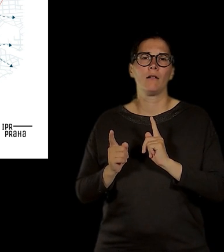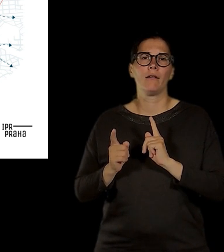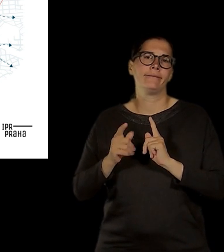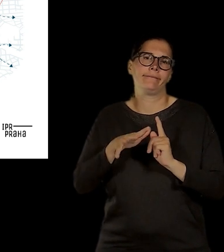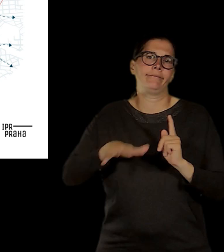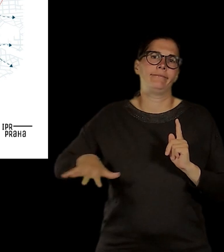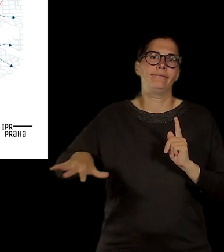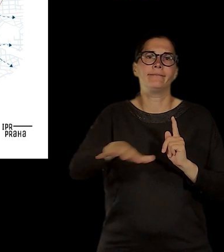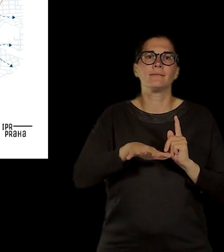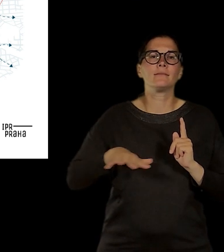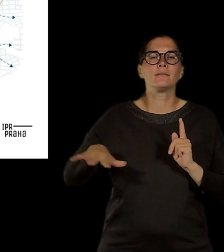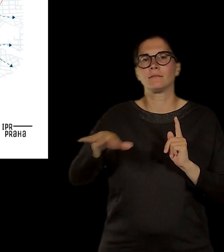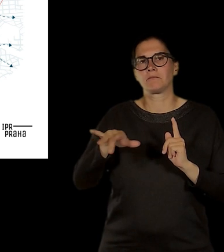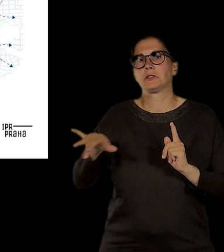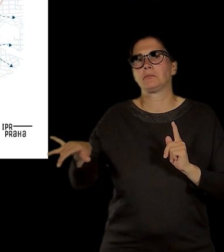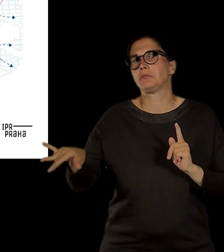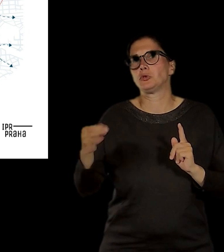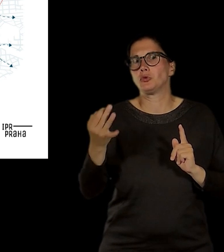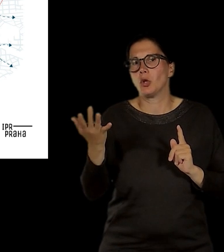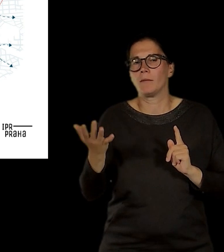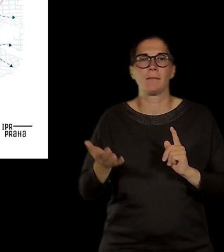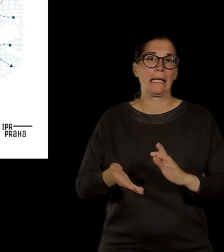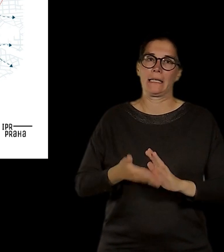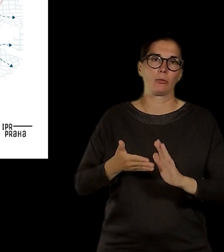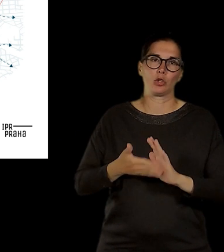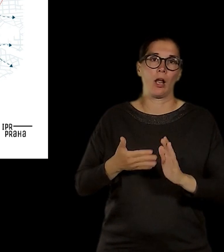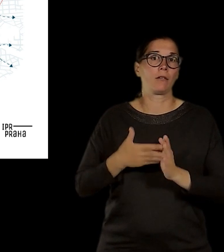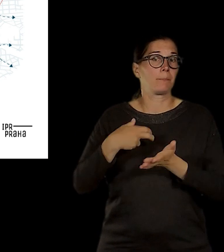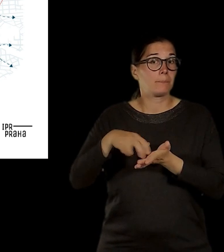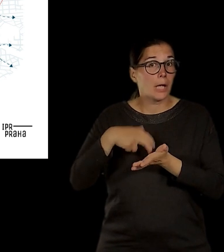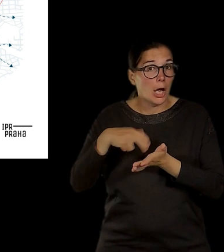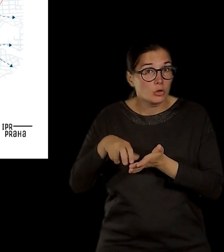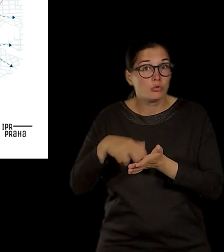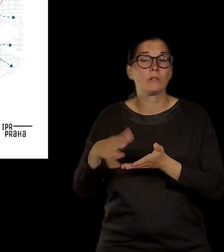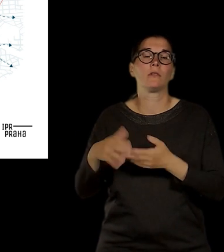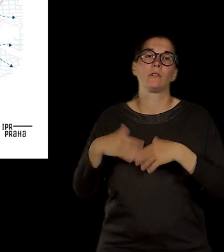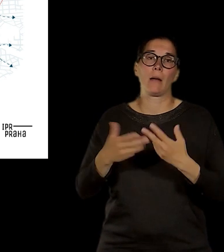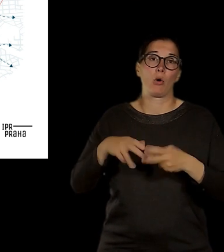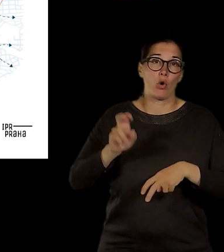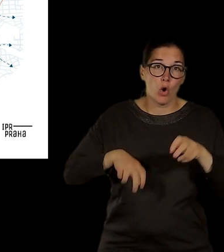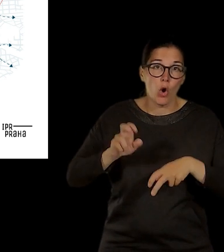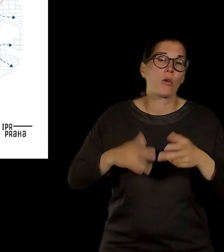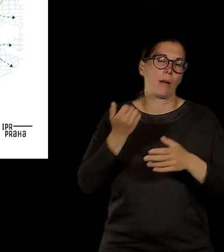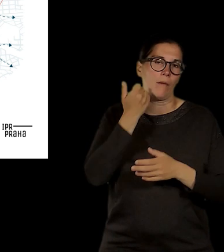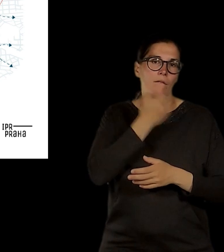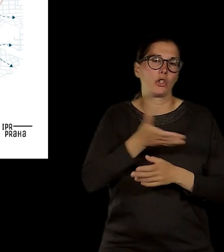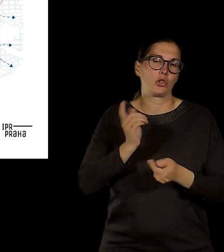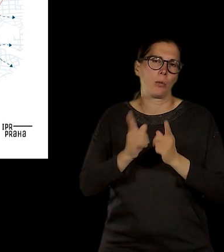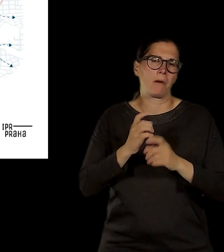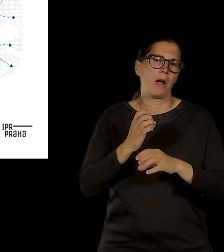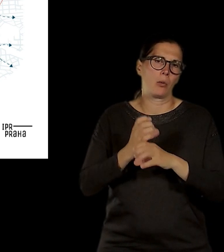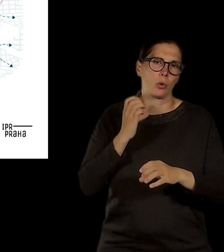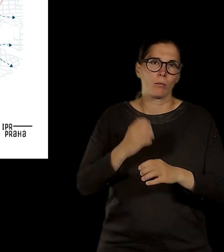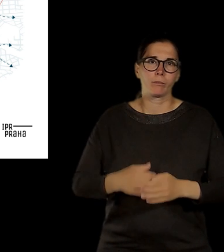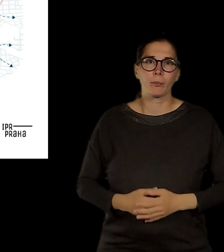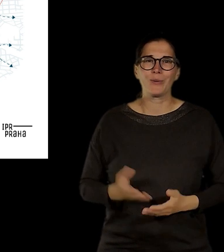prostoru pohybuje, a to může být ať pěší, nebo cyklistická, anebo veřejná. Když si vzpomenete na to, co